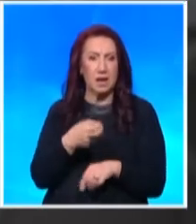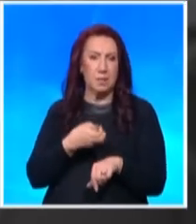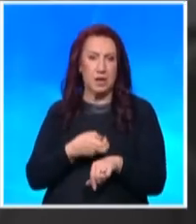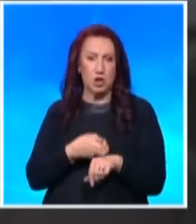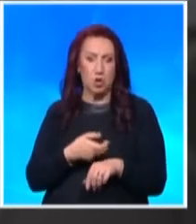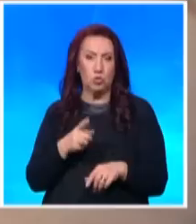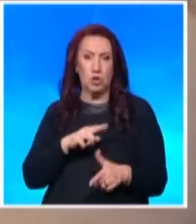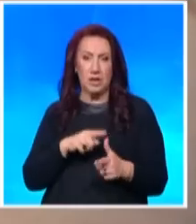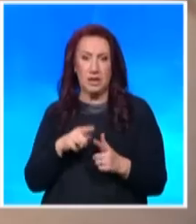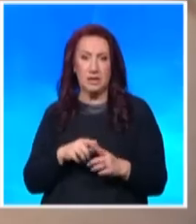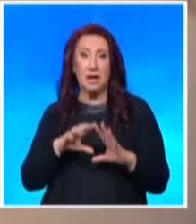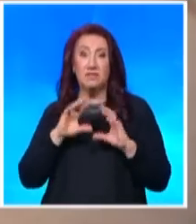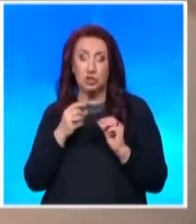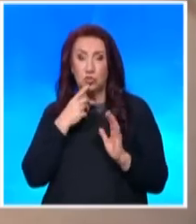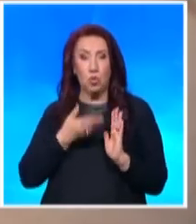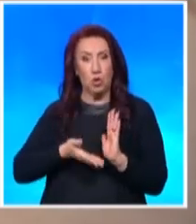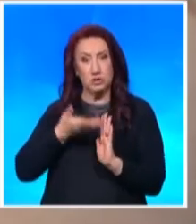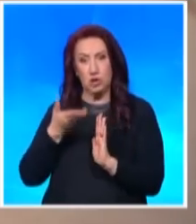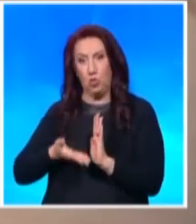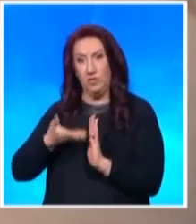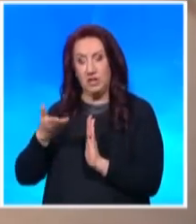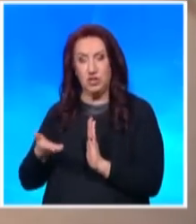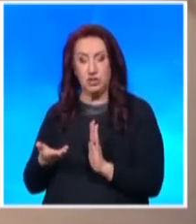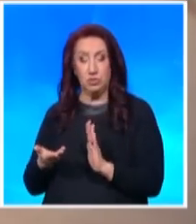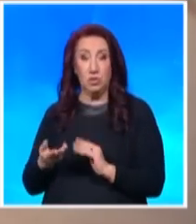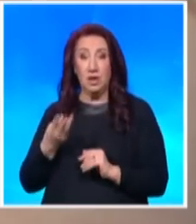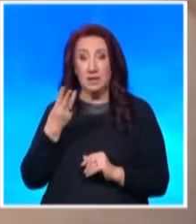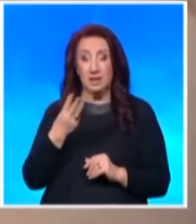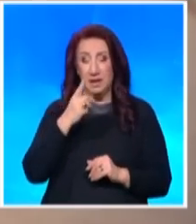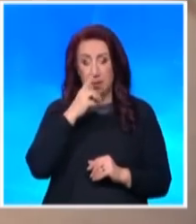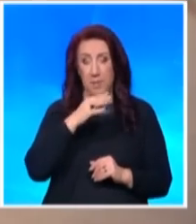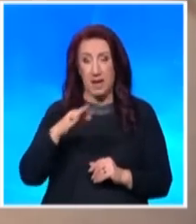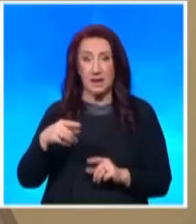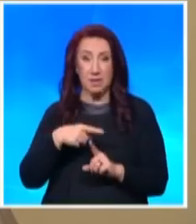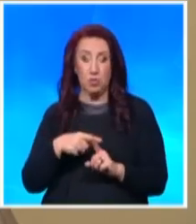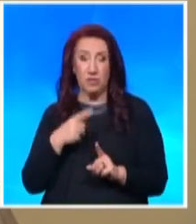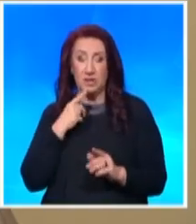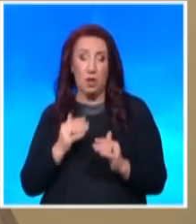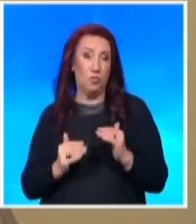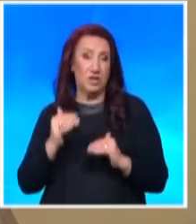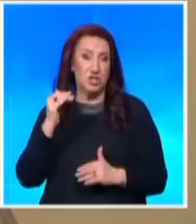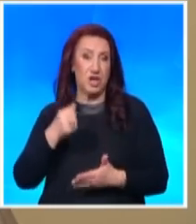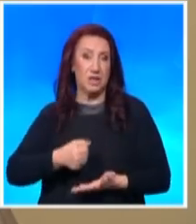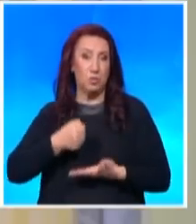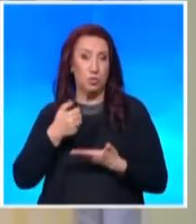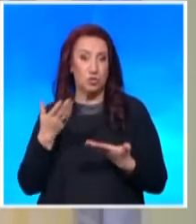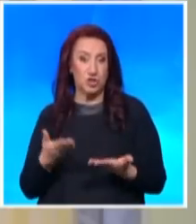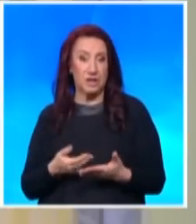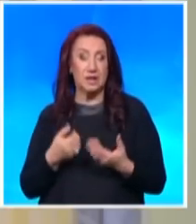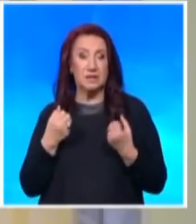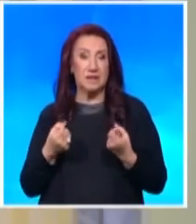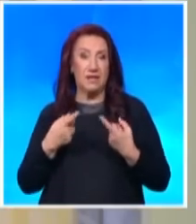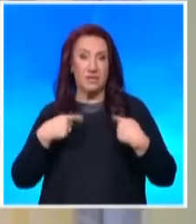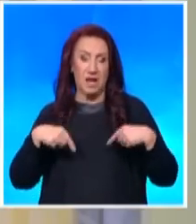се увеличило през тези години, пропорционално 3 милиарда и половина увеличен бюджета. От Здравната комисия в 48-я